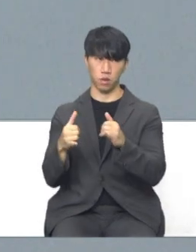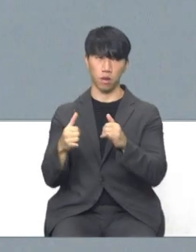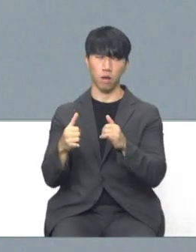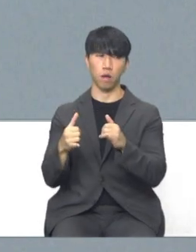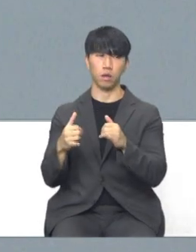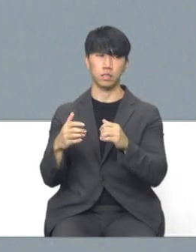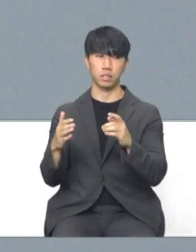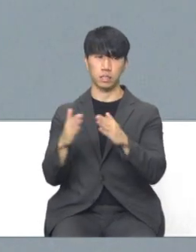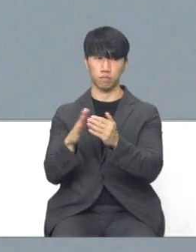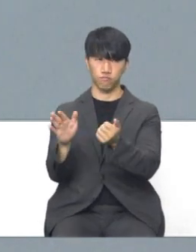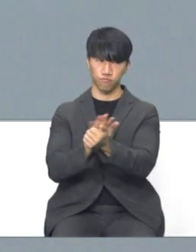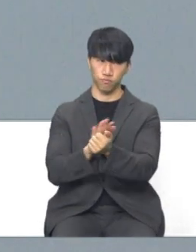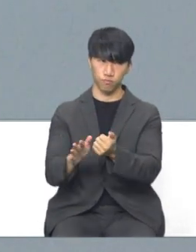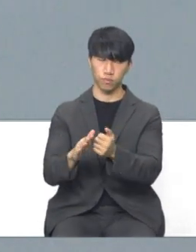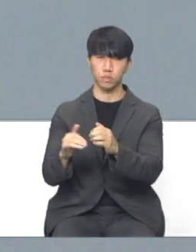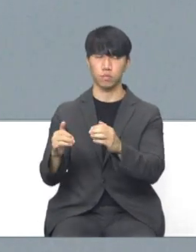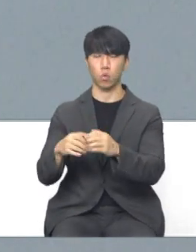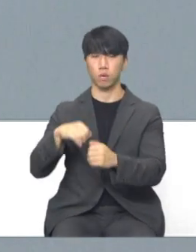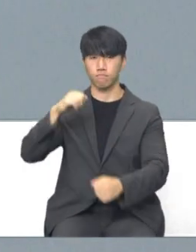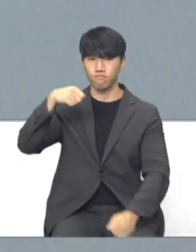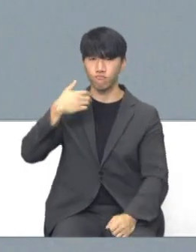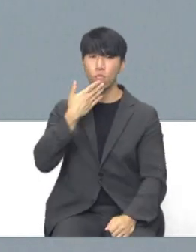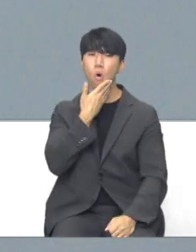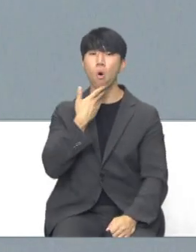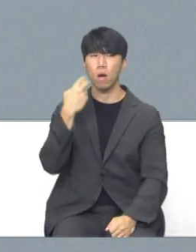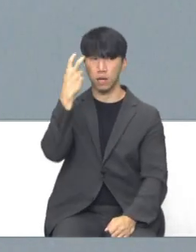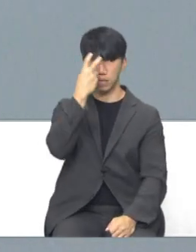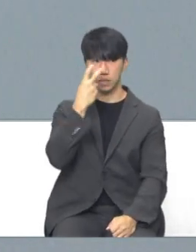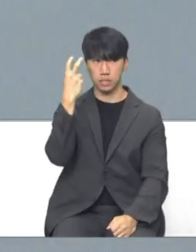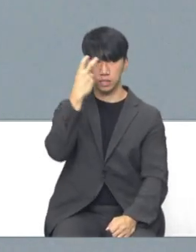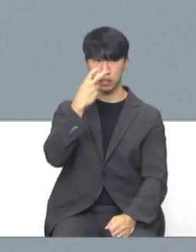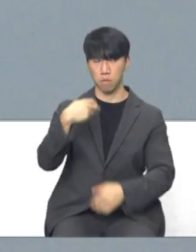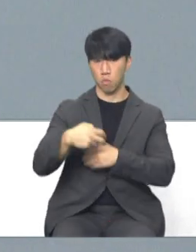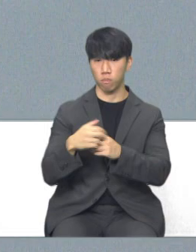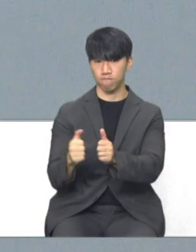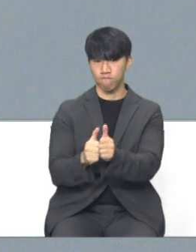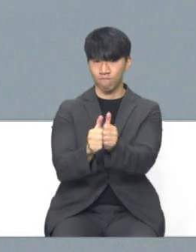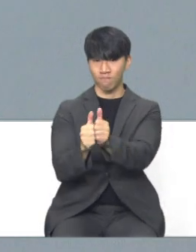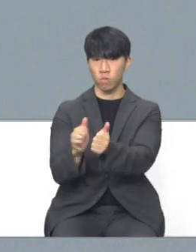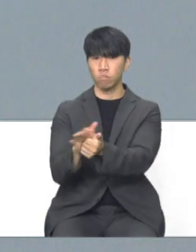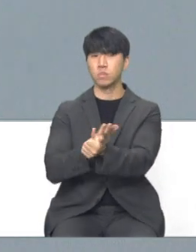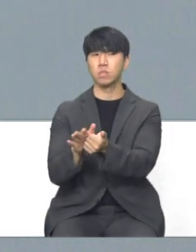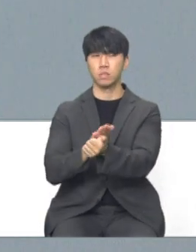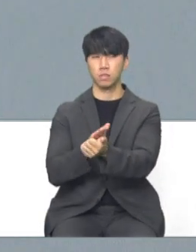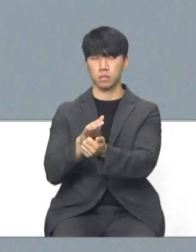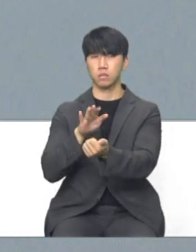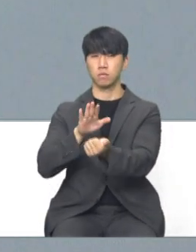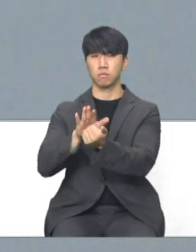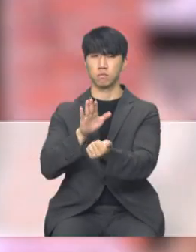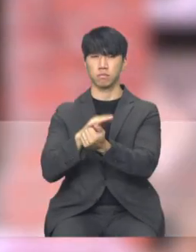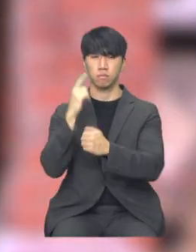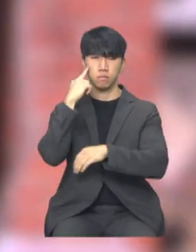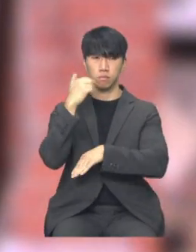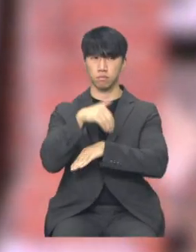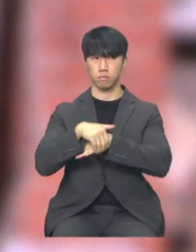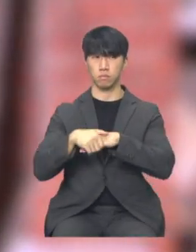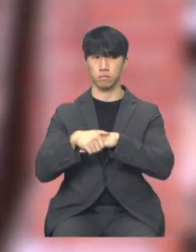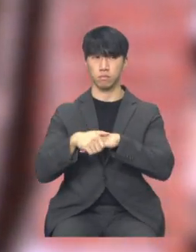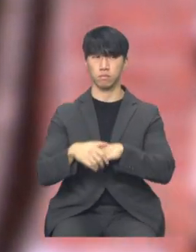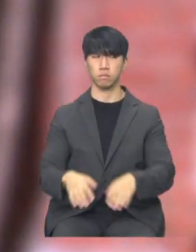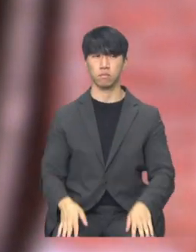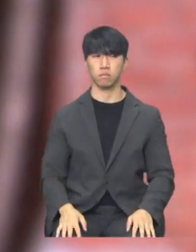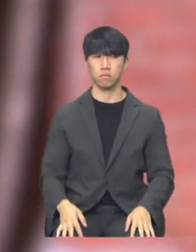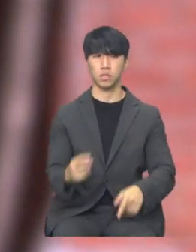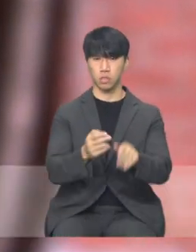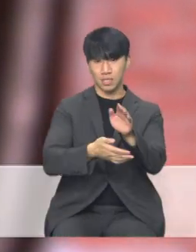가사 서비스, 또 식사 영양 관리 서비스, 병원 동행 서비스 등을 지원하는 사업이 되겠습니다. 인천시는